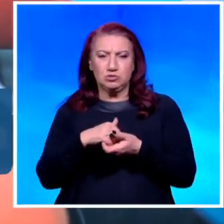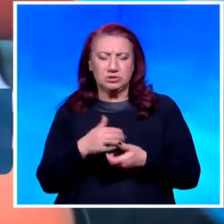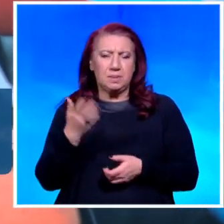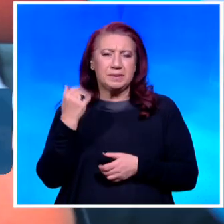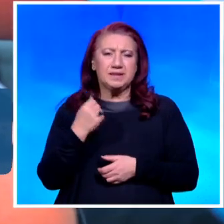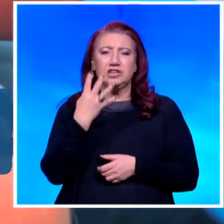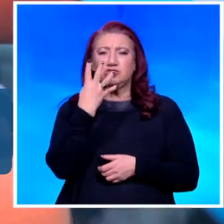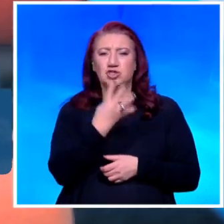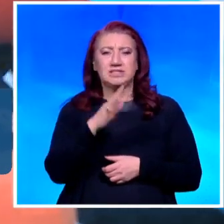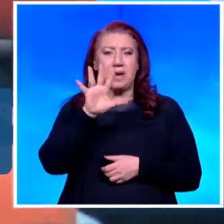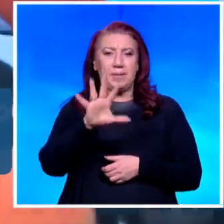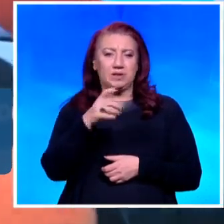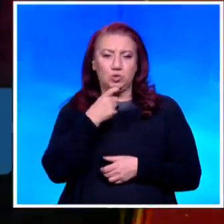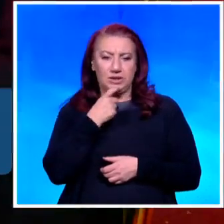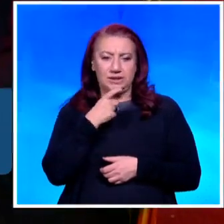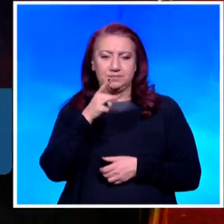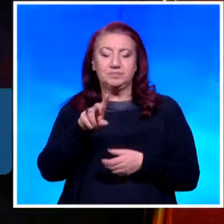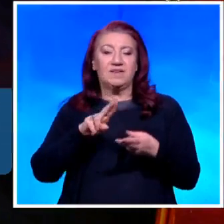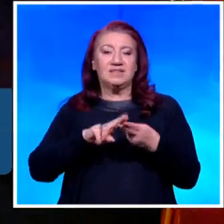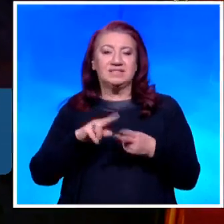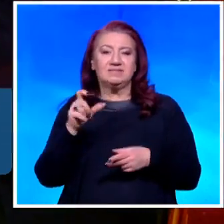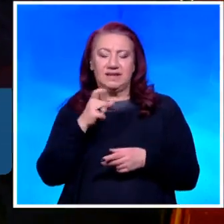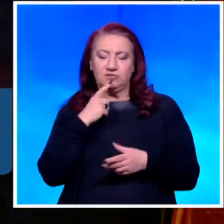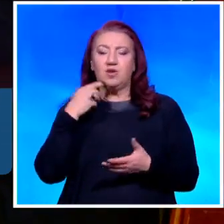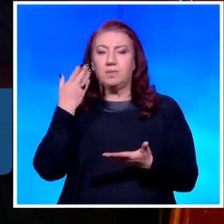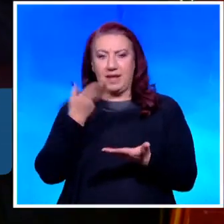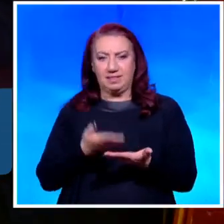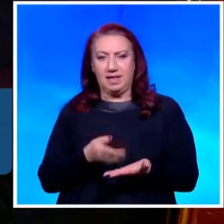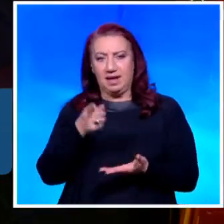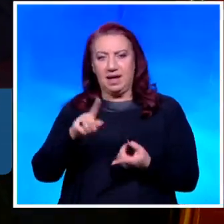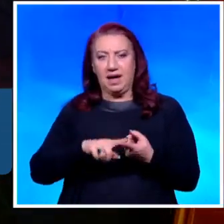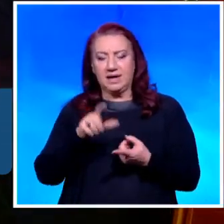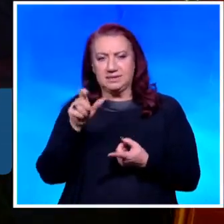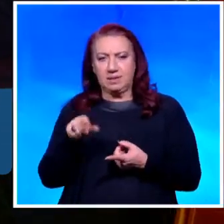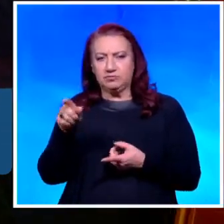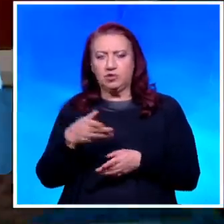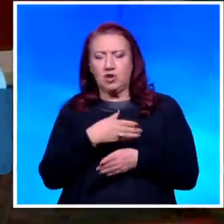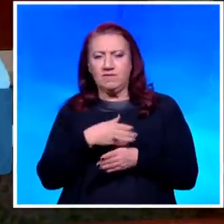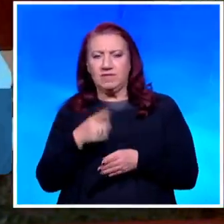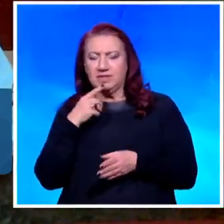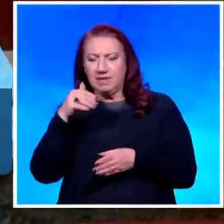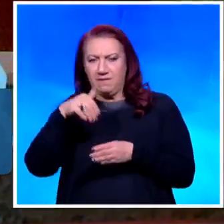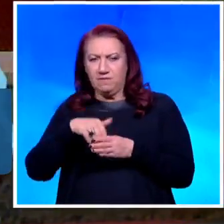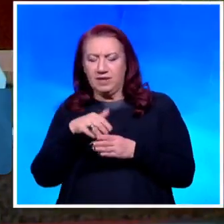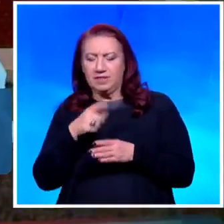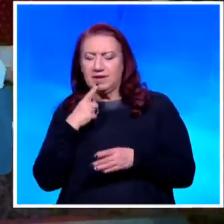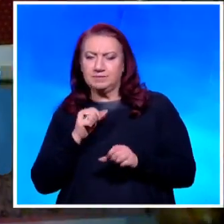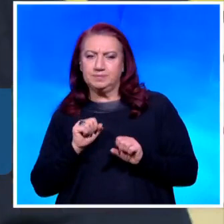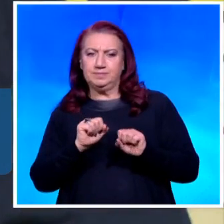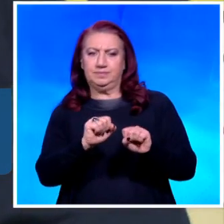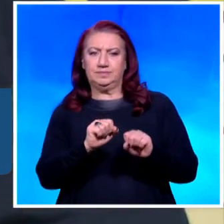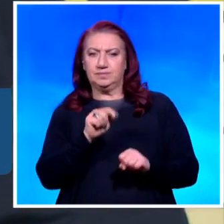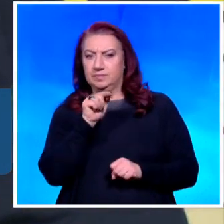Венцеслав Стефанов издигна Касабов и обяви, че той винаги е бил вътрешна опозиция на президента на Съюза Борислав